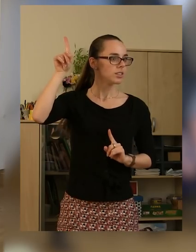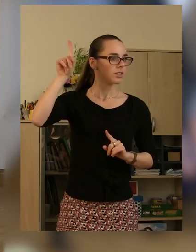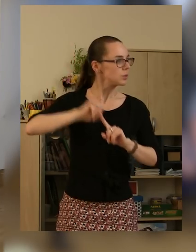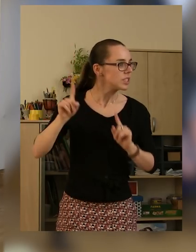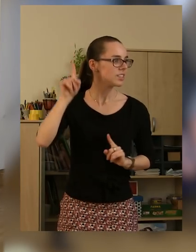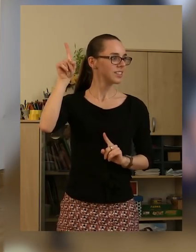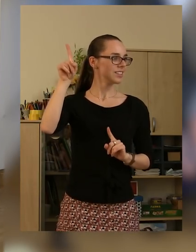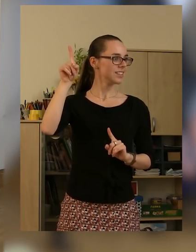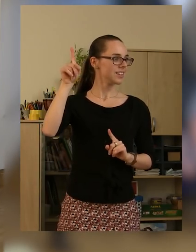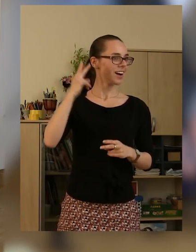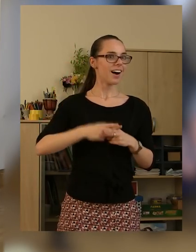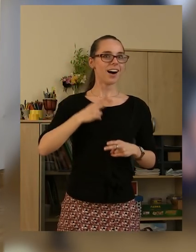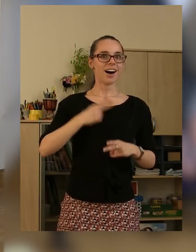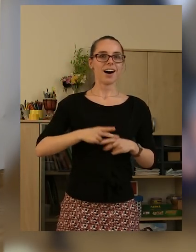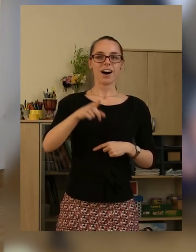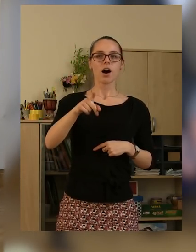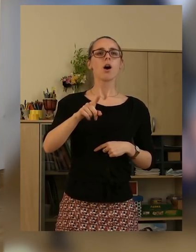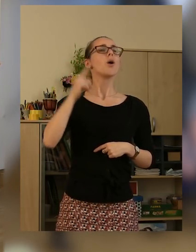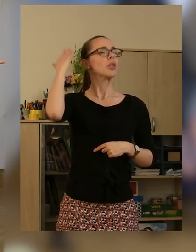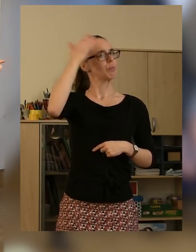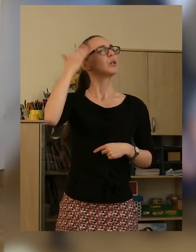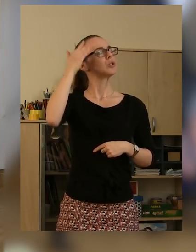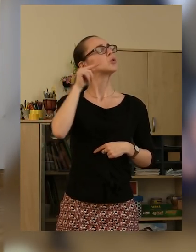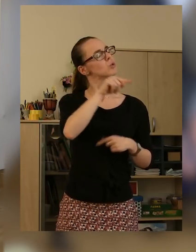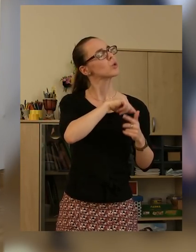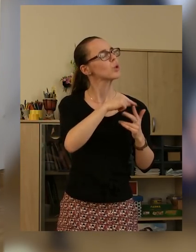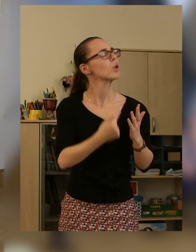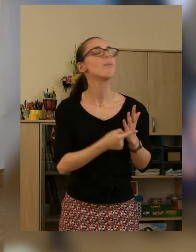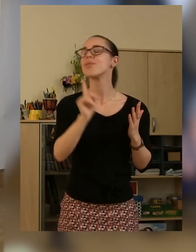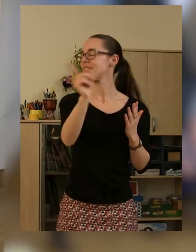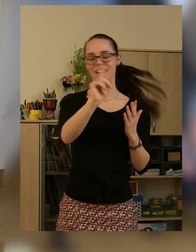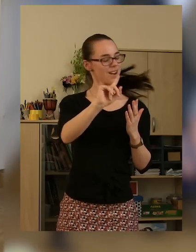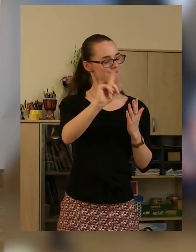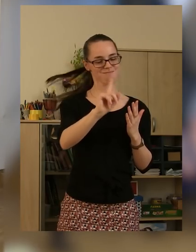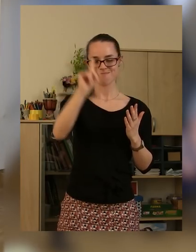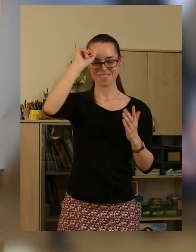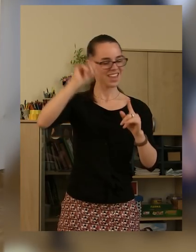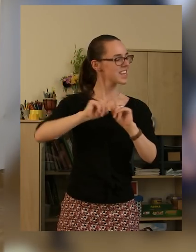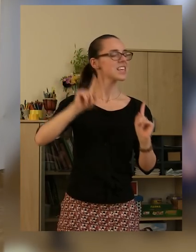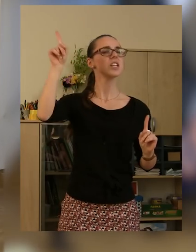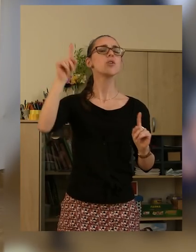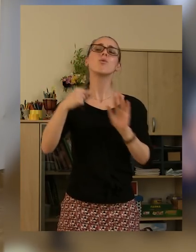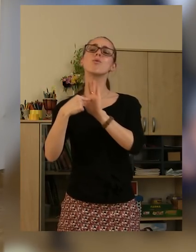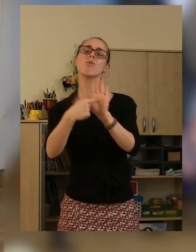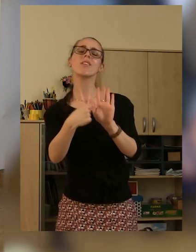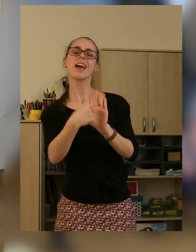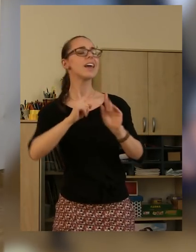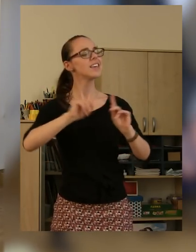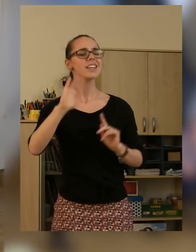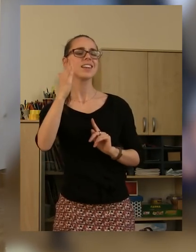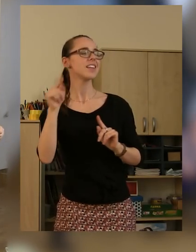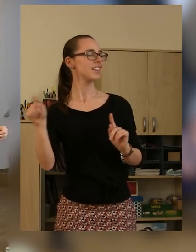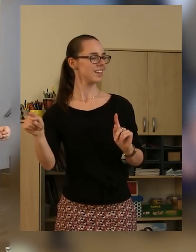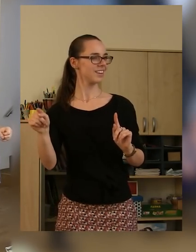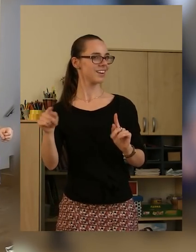takhle to není. Je to jinak. Ty si sice myslíš, že to je takhle. Ne, je to takhle, je to jinak.